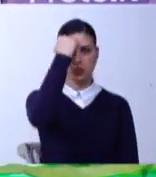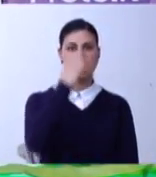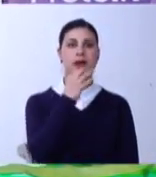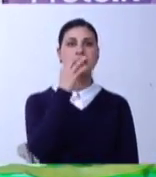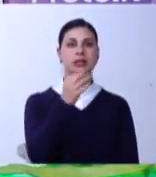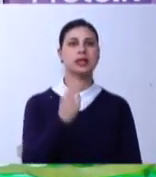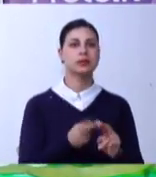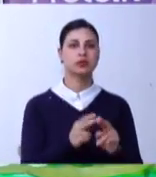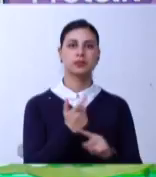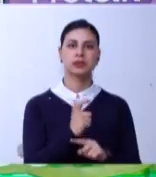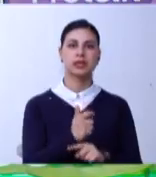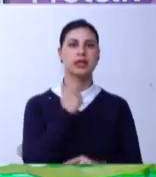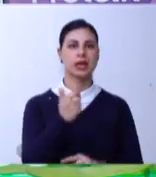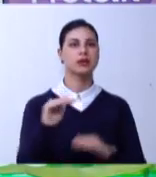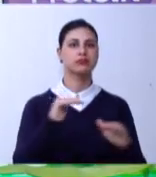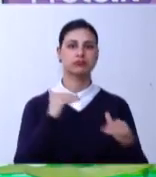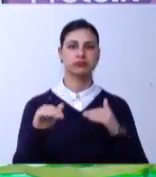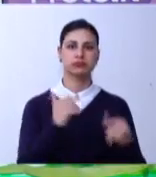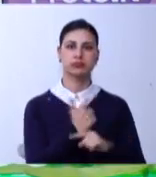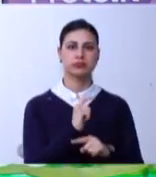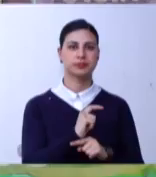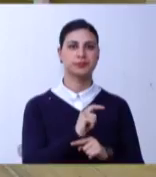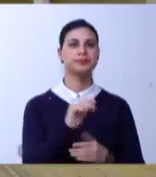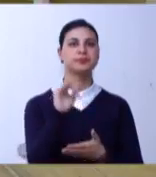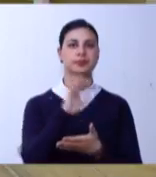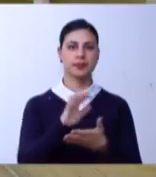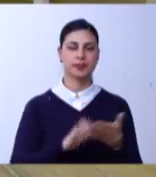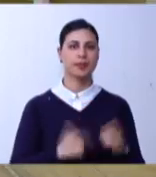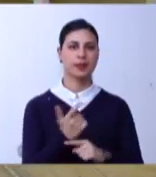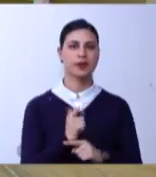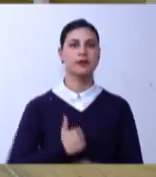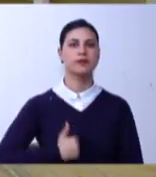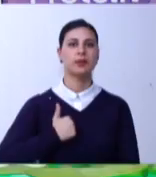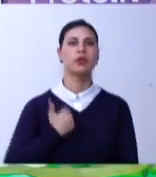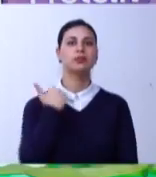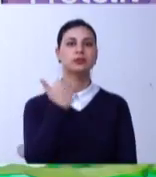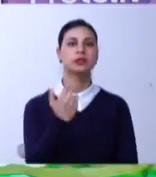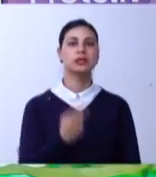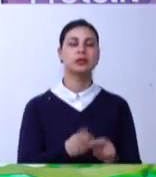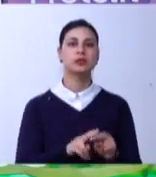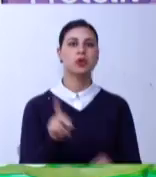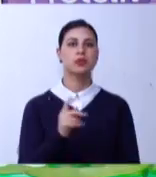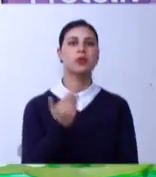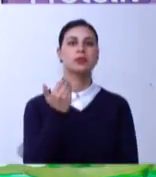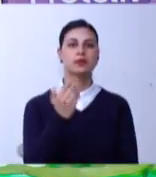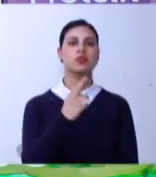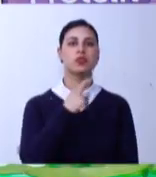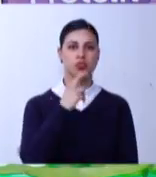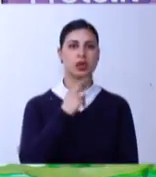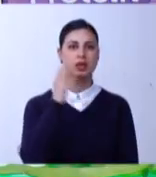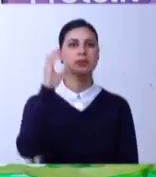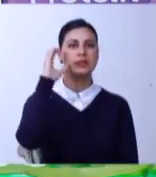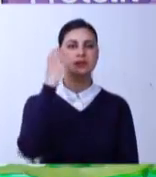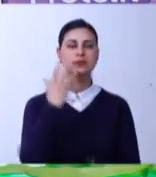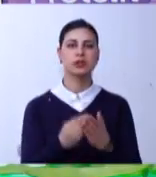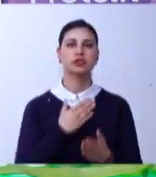იმიტომ რომ არაჩვეულებრივ რეცეპტებს ვიღებთ. გულწრფელად ძალიან ვამაყობ თქვენით, იმიტომ რომ თქვენ ყურადღებით ისმენთ